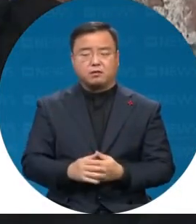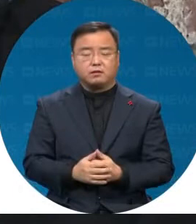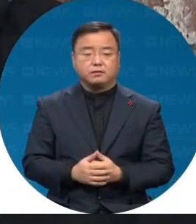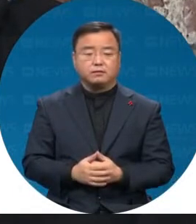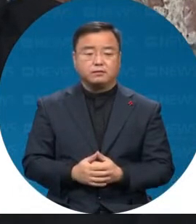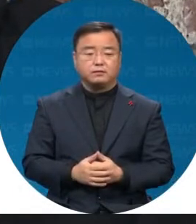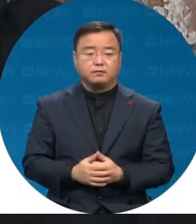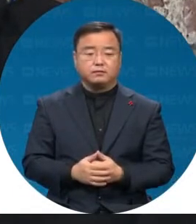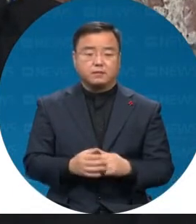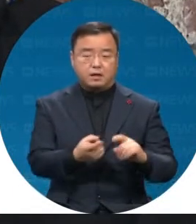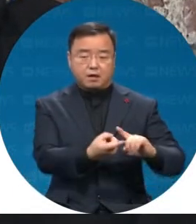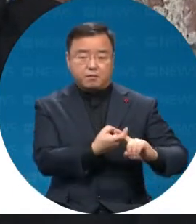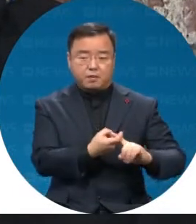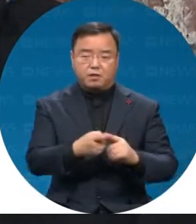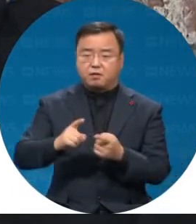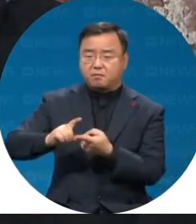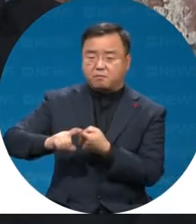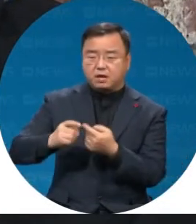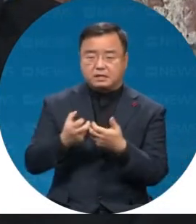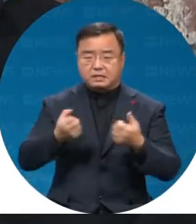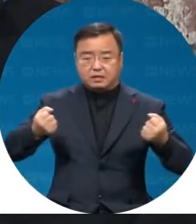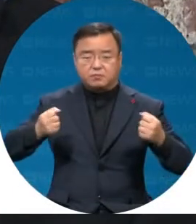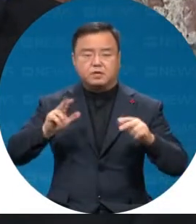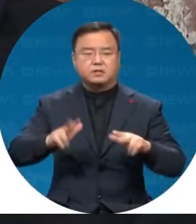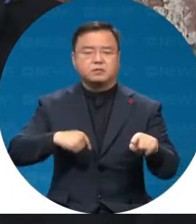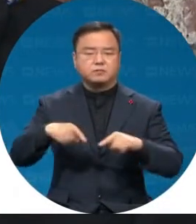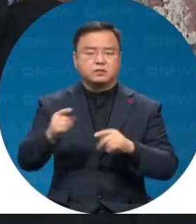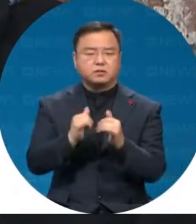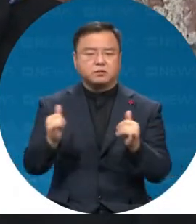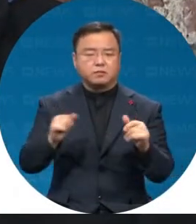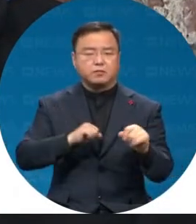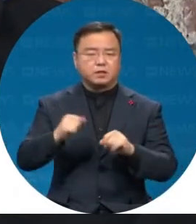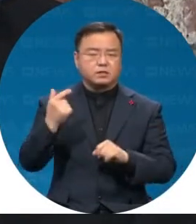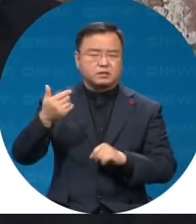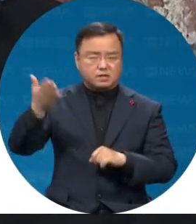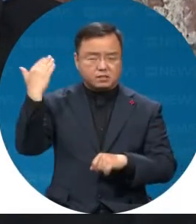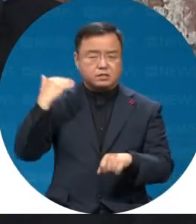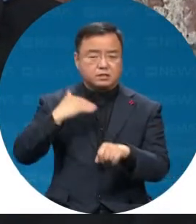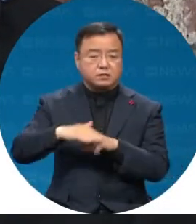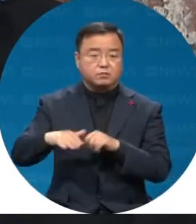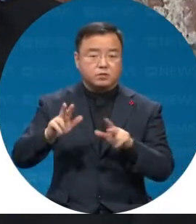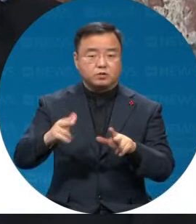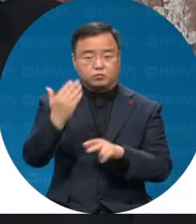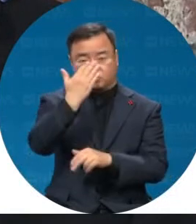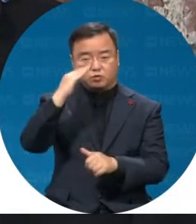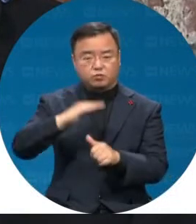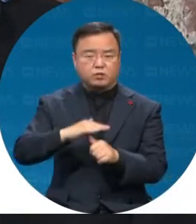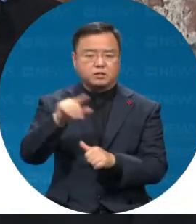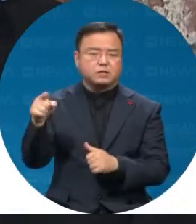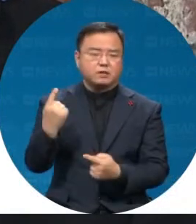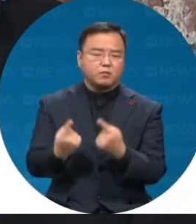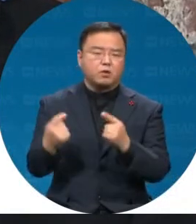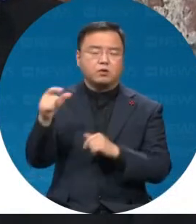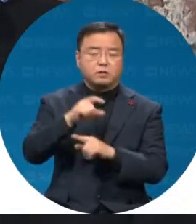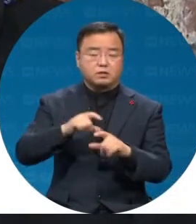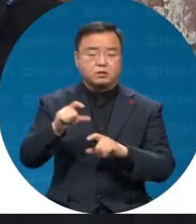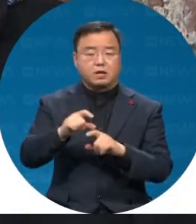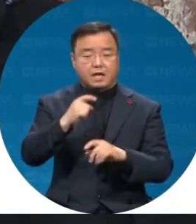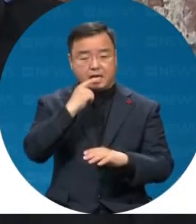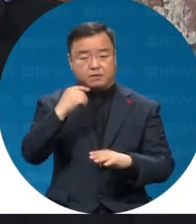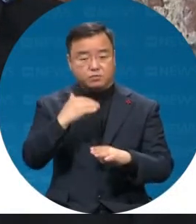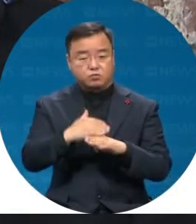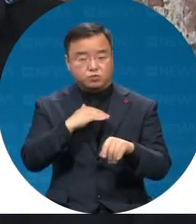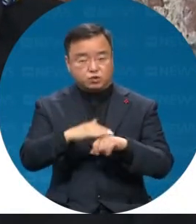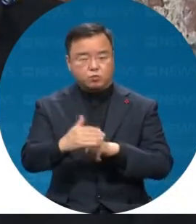편가르기 는 보통 이제 지금의 정신들이 나는 구태정치 이고 청성 그는 그 사람들보다 더 좀 더 민주적이고